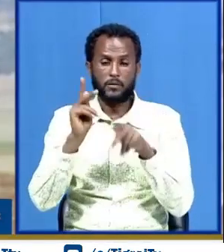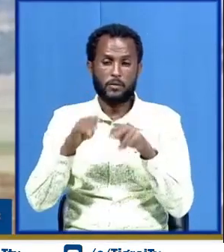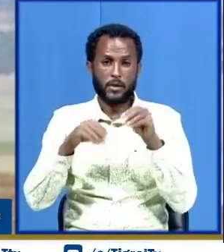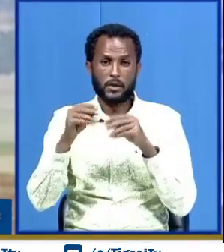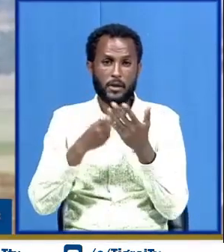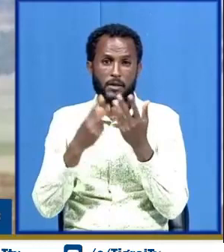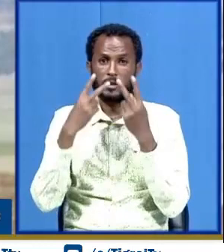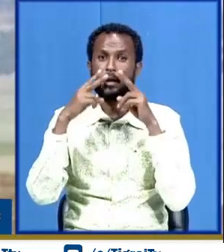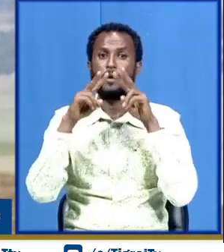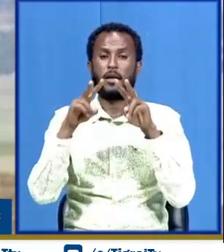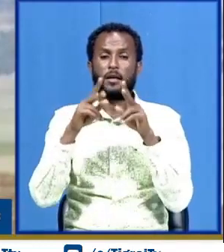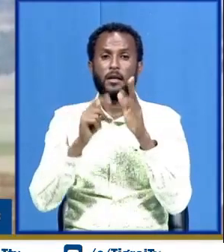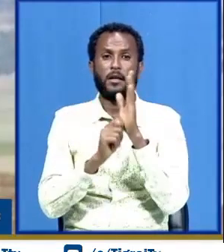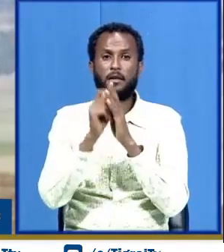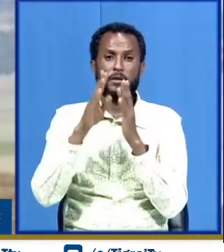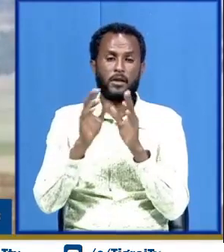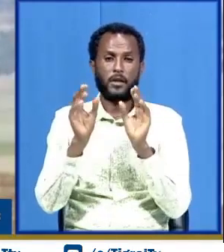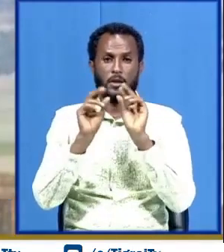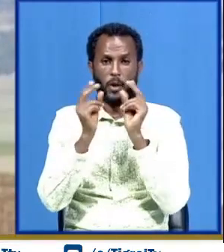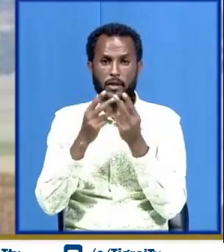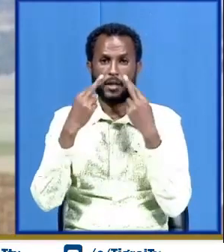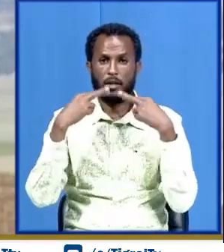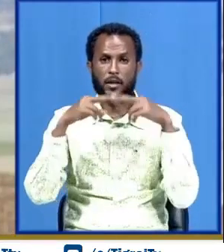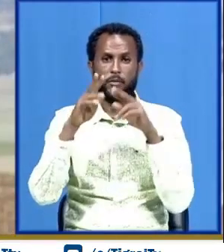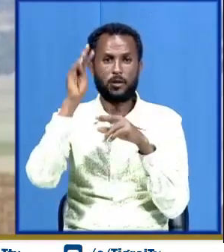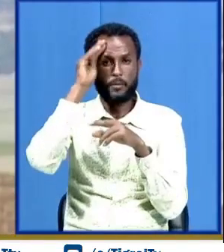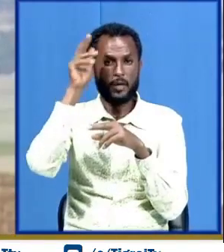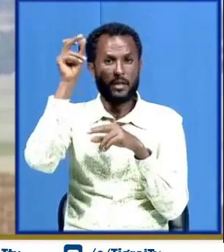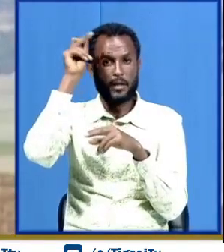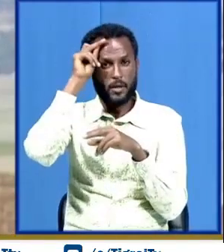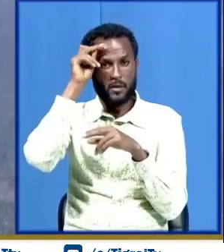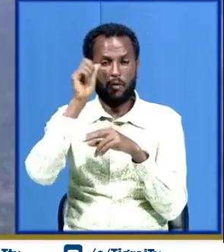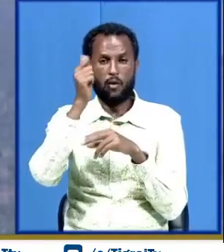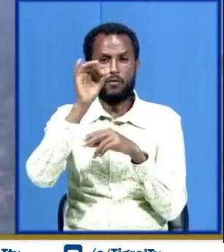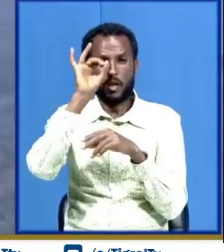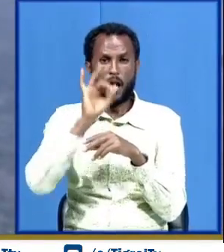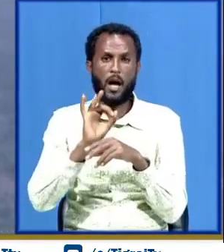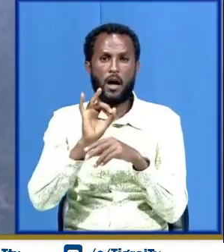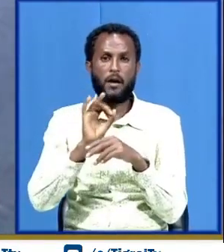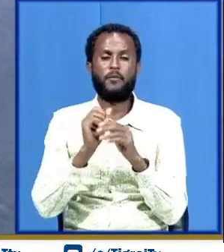ነዚ የመላኽት ንቴሌቭዥን ትግራይ ዝተዋደደ ፀብፀብ ማቸ ደበሳይ ኦፍላ